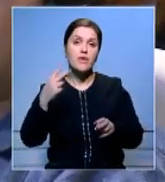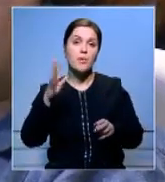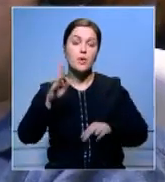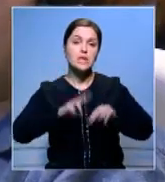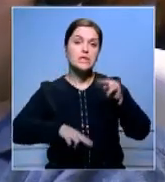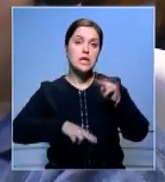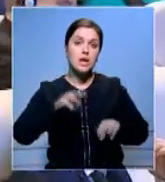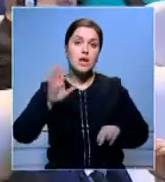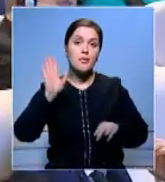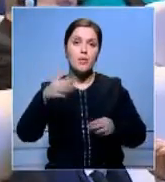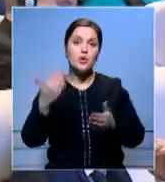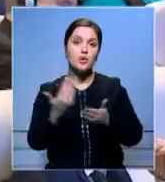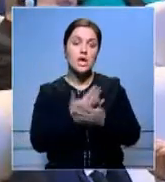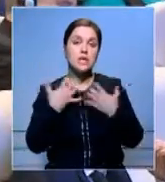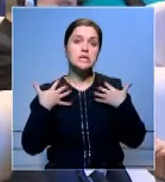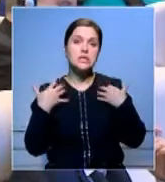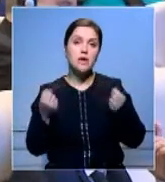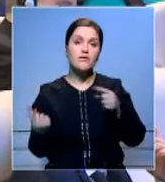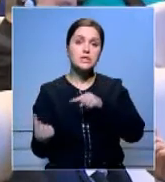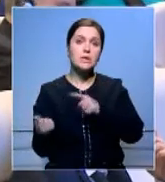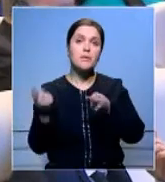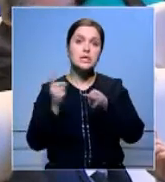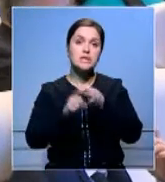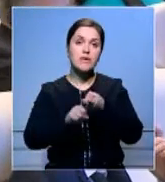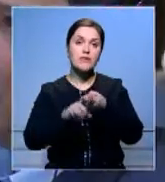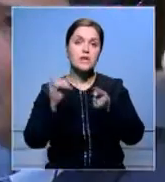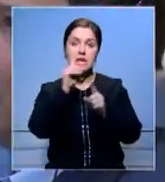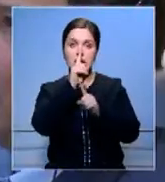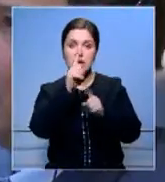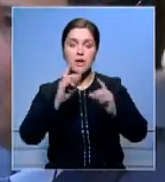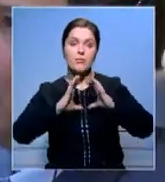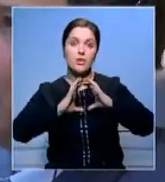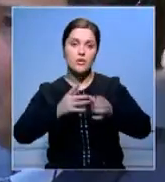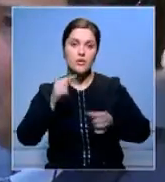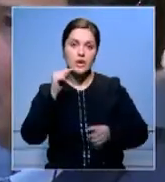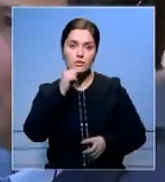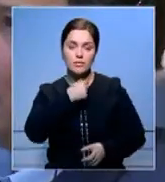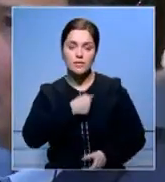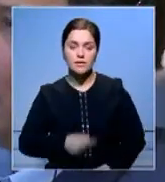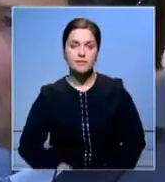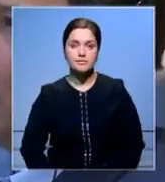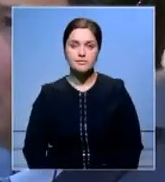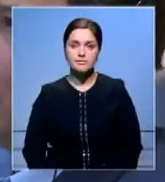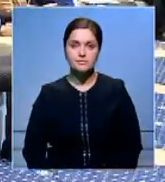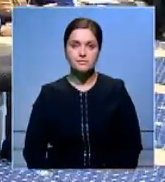строительство инновационной, здоровой, взаимосвязанной и инклюзивной мировой экономики.